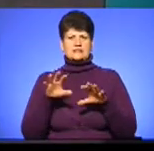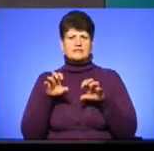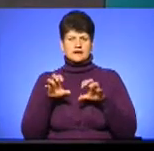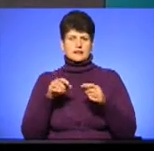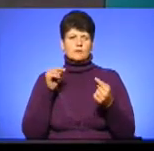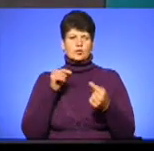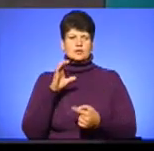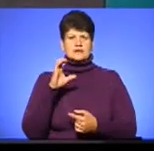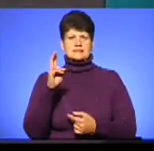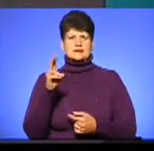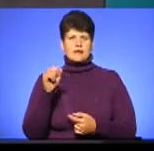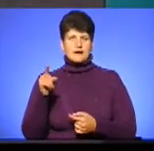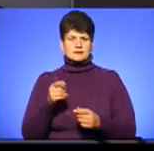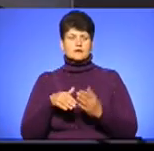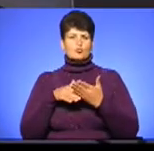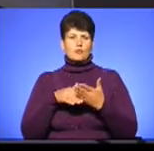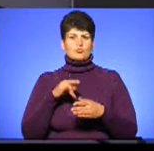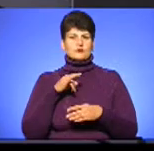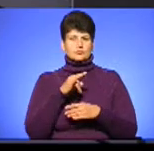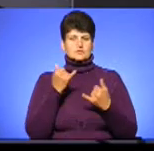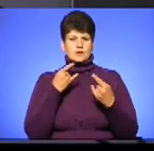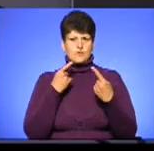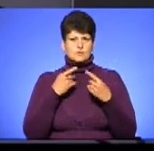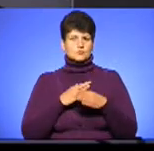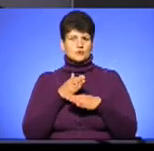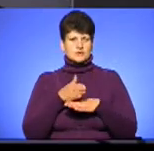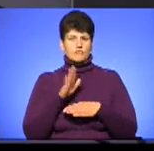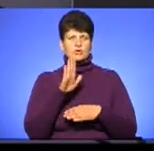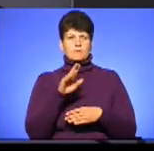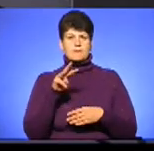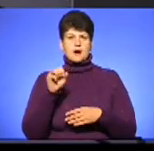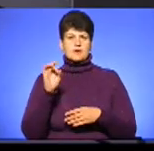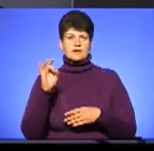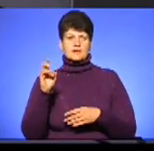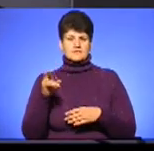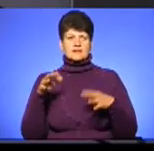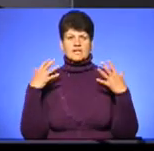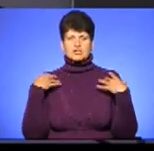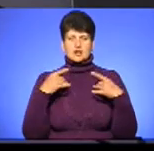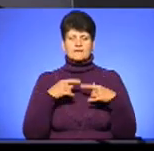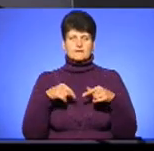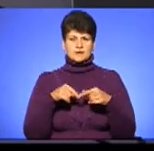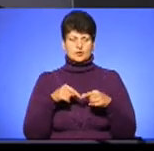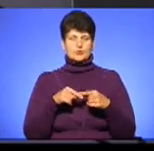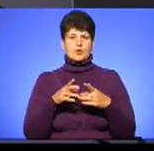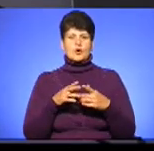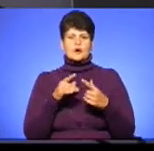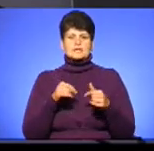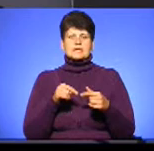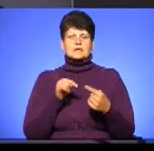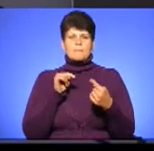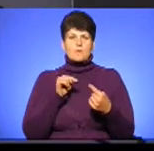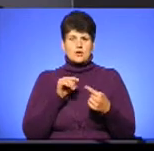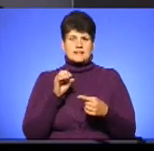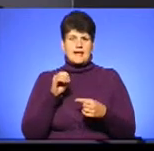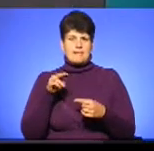сьогодні говоримо у нашій програмі разом із гостем. А це Володимир Марків, начальник відділу організації протиепізоотичної роботи Головного